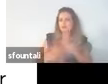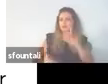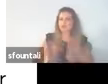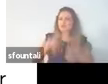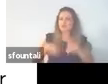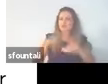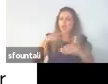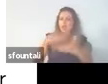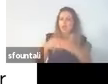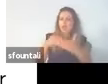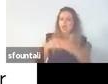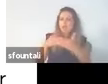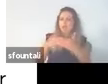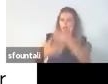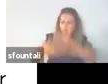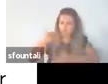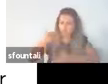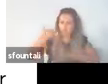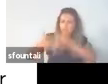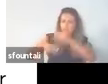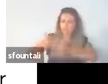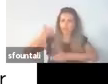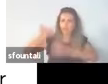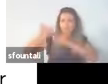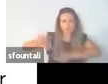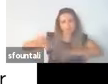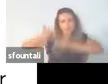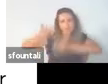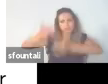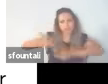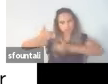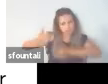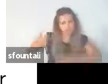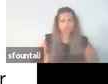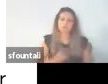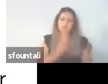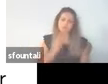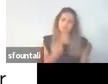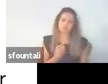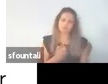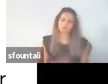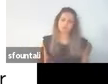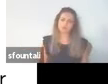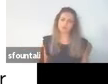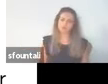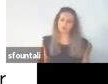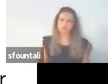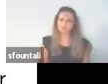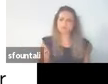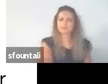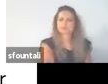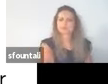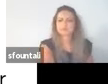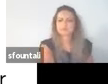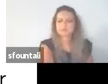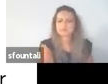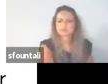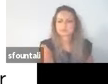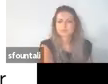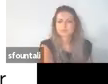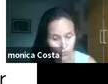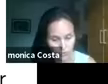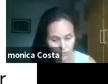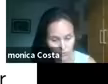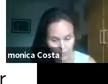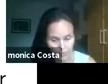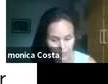επίπεδα της διαδικασίας. And when they report, they only have a small chance of having their case tried